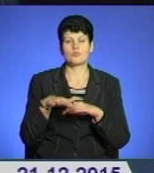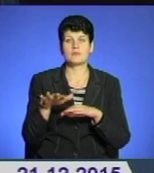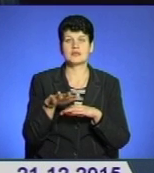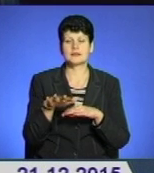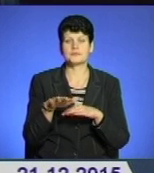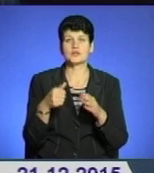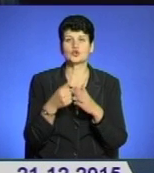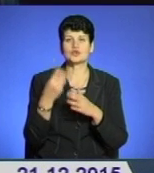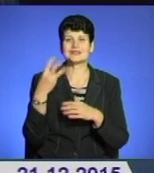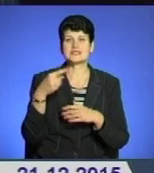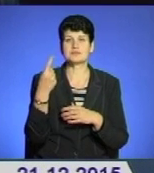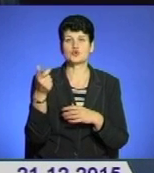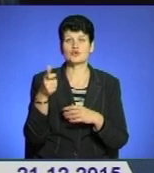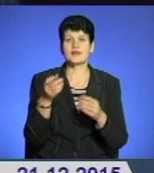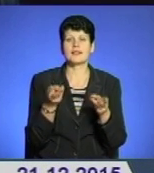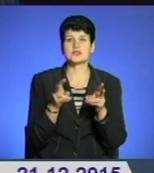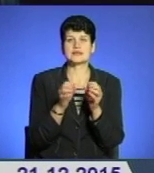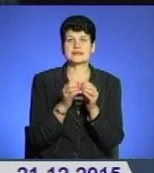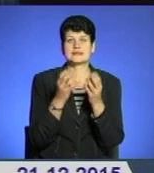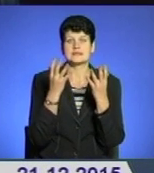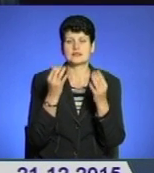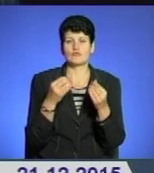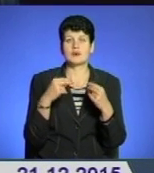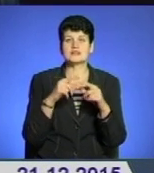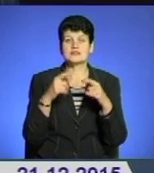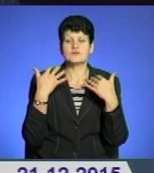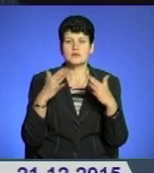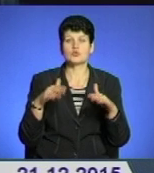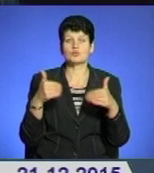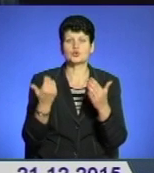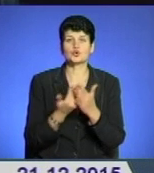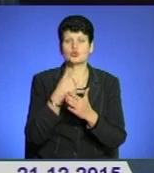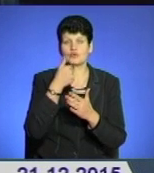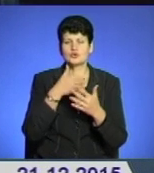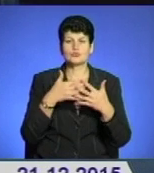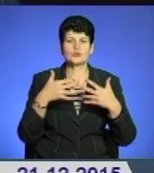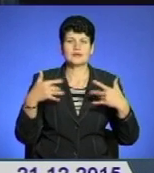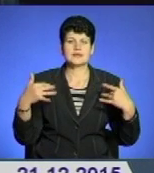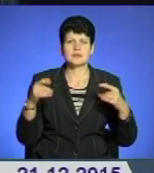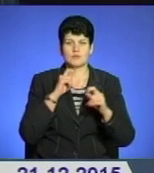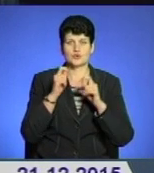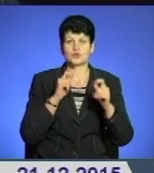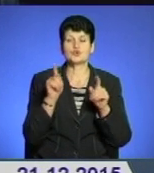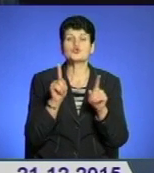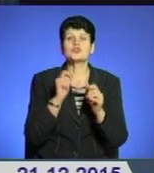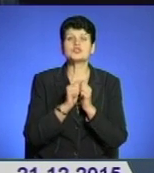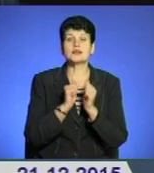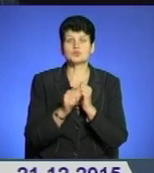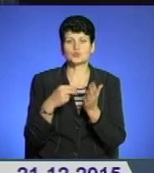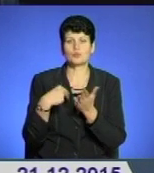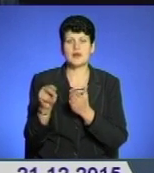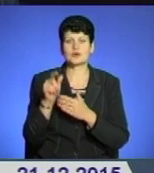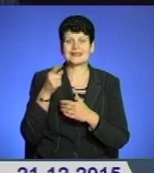До 31 грудня залишається 10 днів. Магазини вже пропонують новорічну продукцію і різноманітні подарунки. Що найчастіше